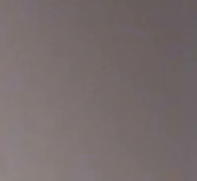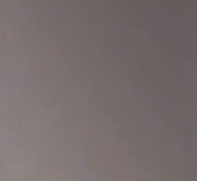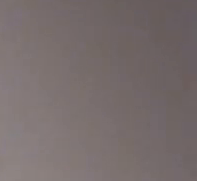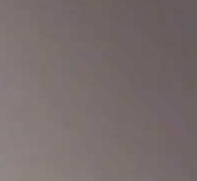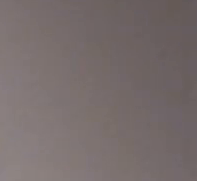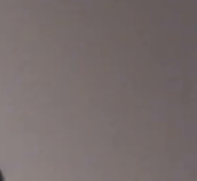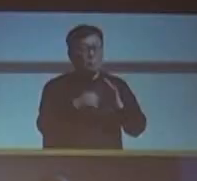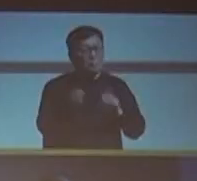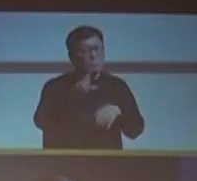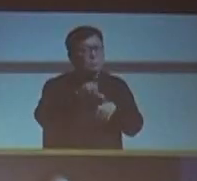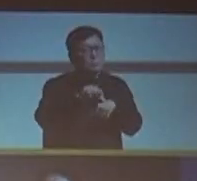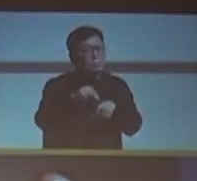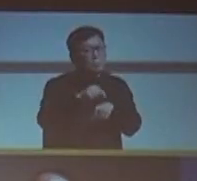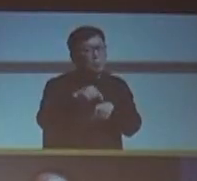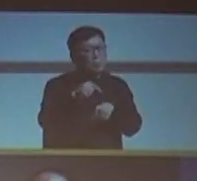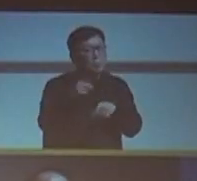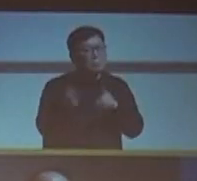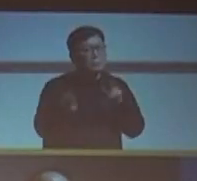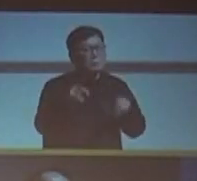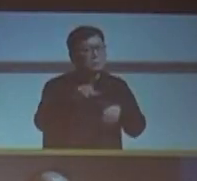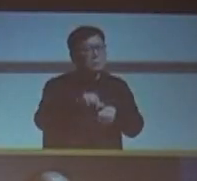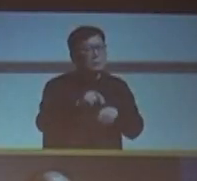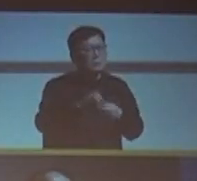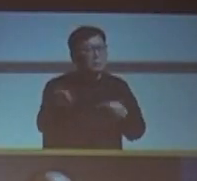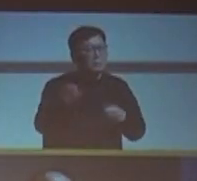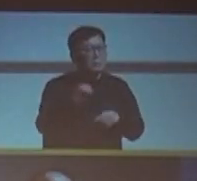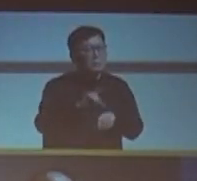얼마나 걸렸습니까? 이거 편집하는. 근데 이게 사실